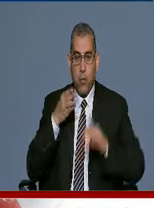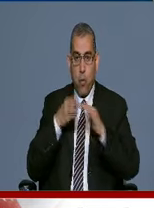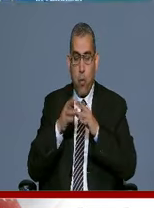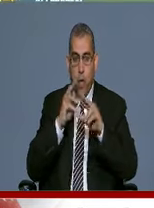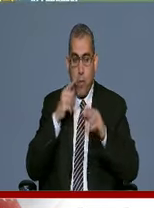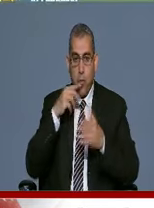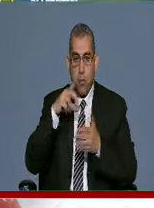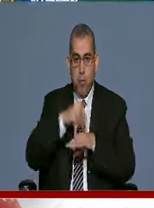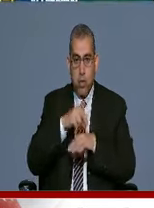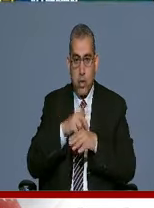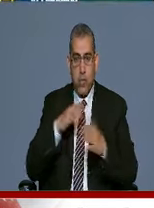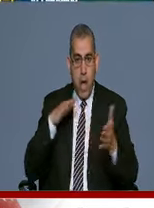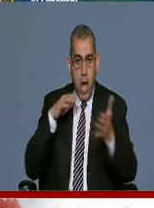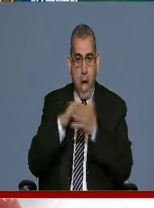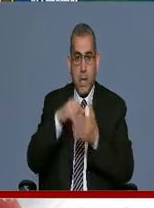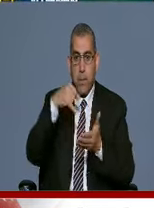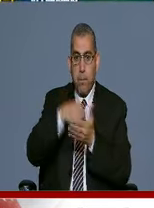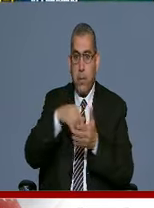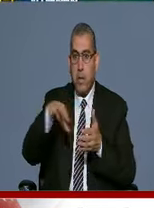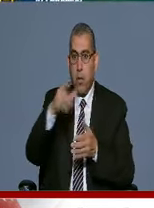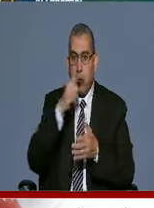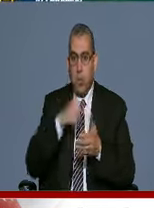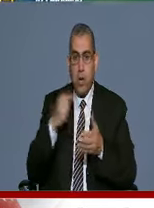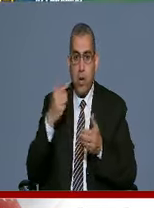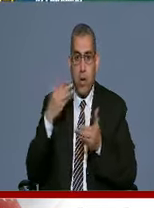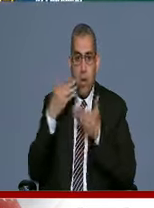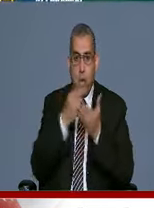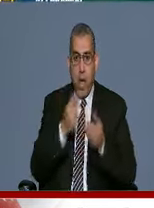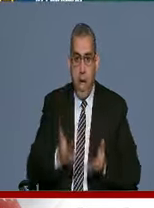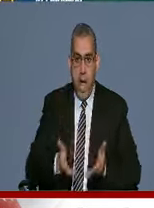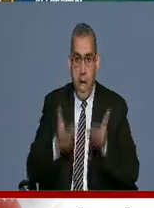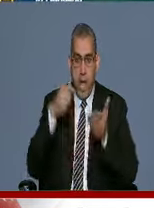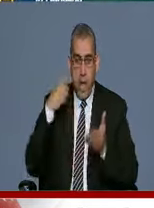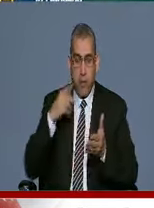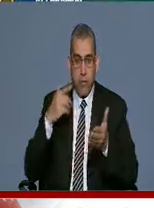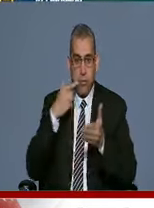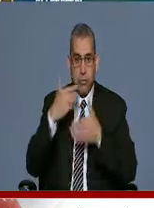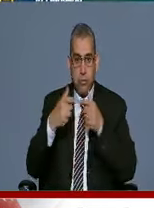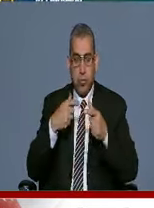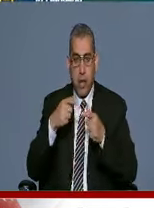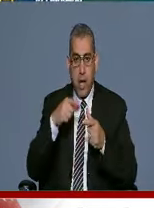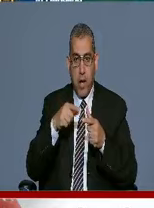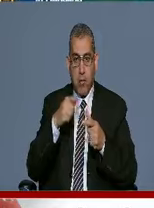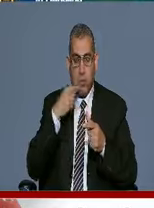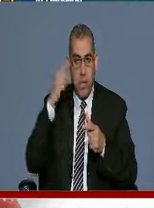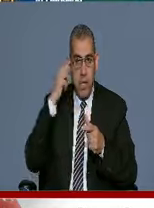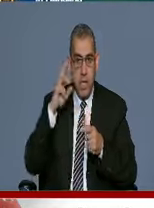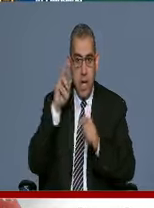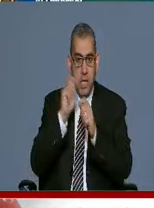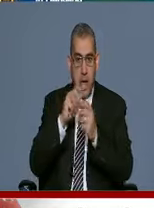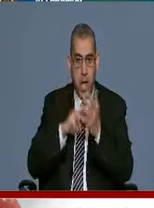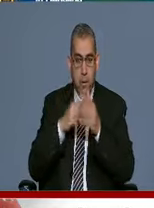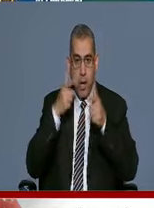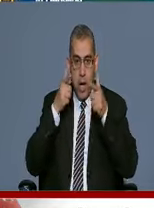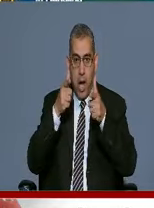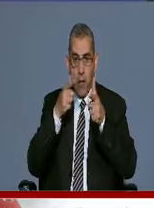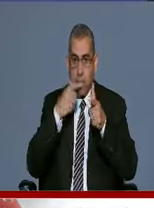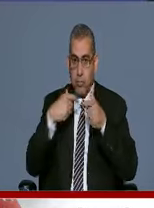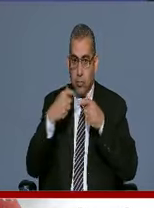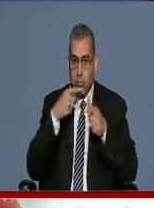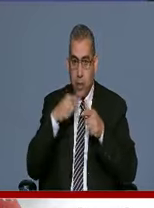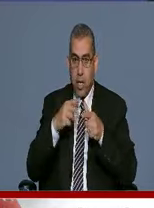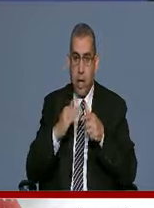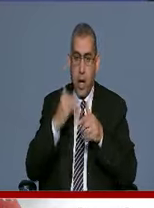المخالفات والحوادث داخل المدن، والتكلفة العالية يا فندم لتحديث أنظمة الذكاء الاصطناعي للكاميرات النمطية،